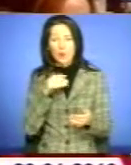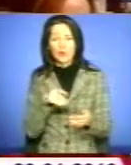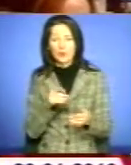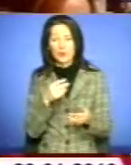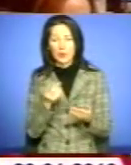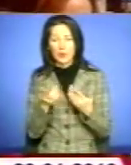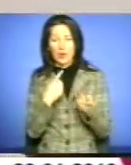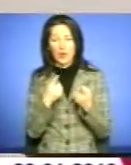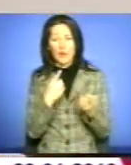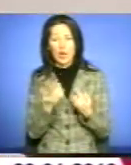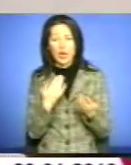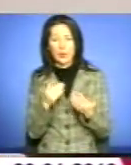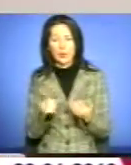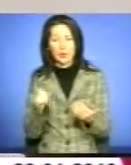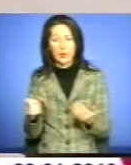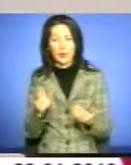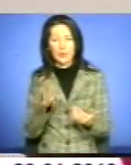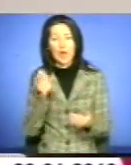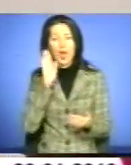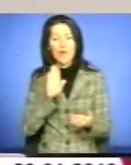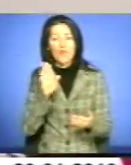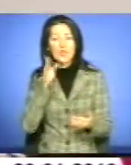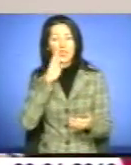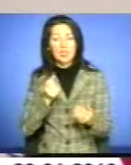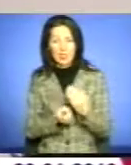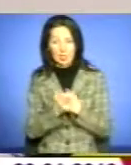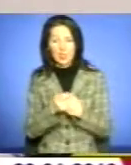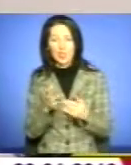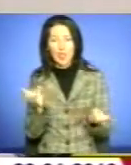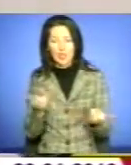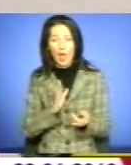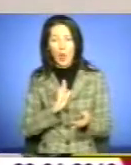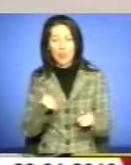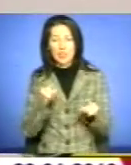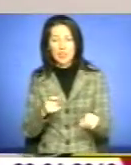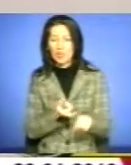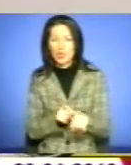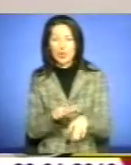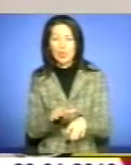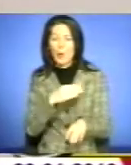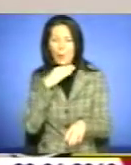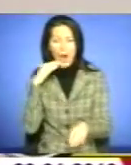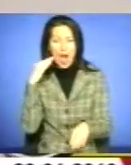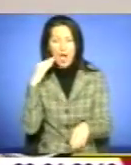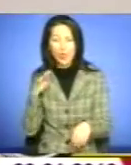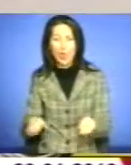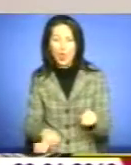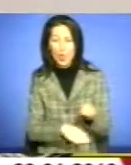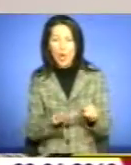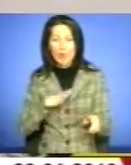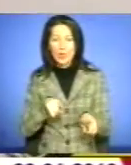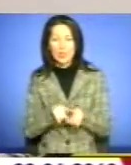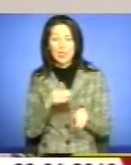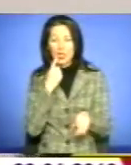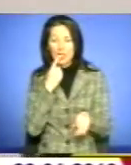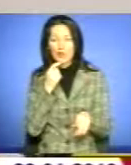процес зйомок. В джерелі прийшлося сидіти дуже багато. Ноги були такі червоні, як